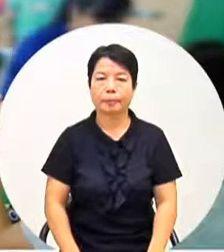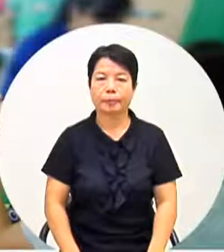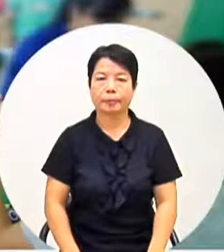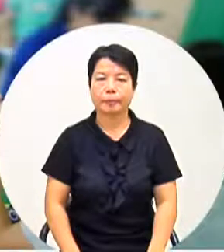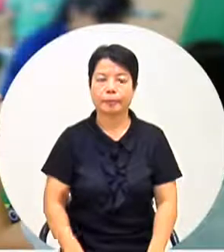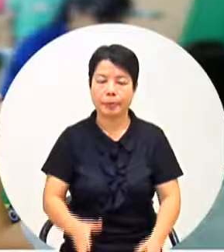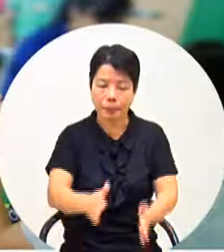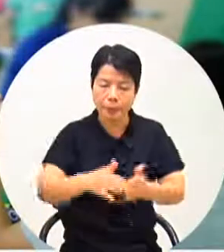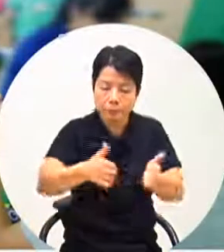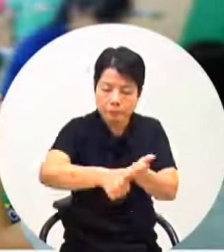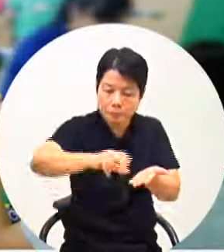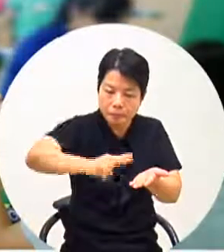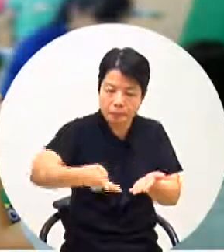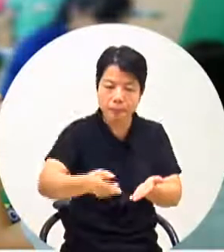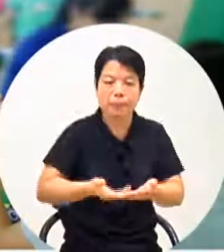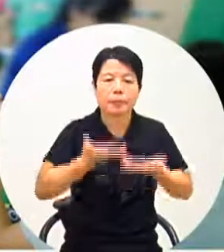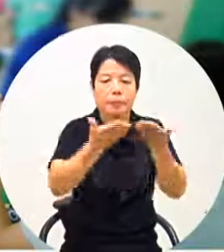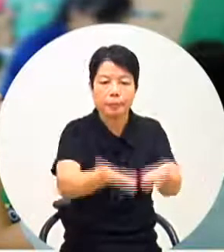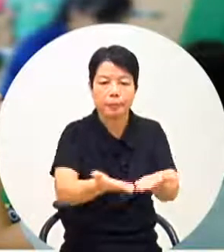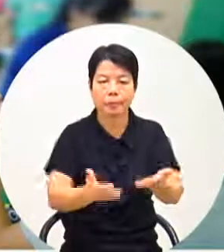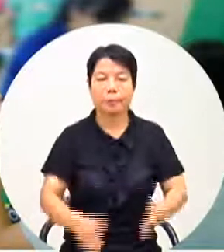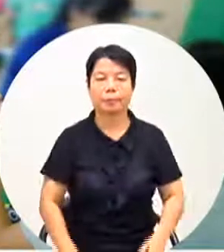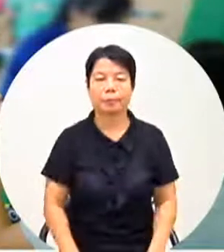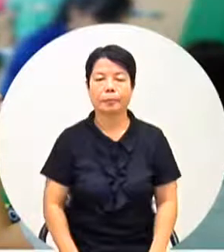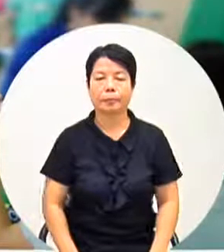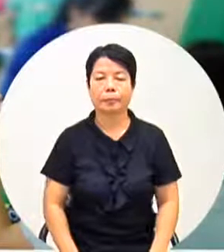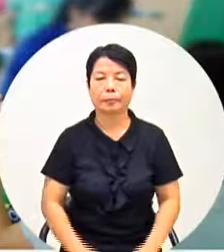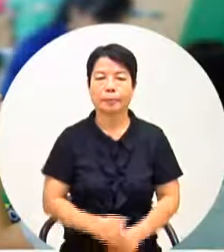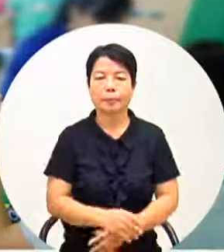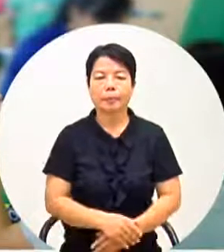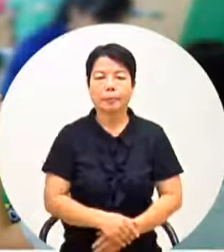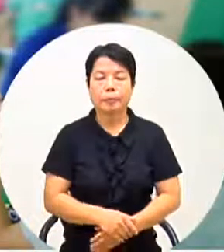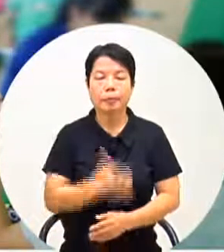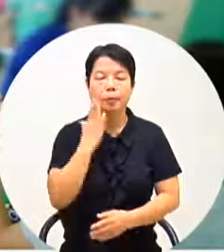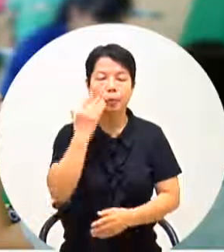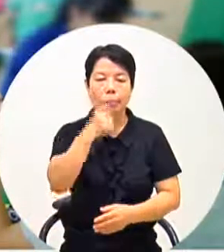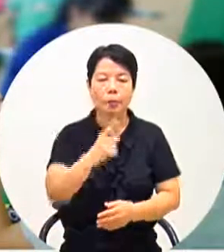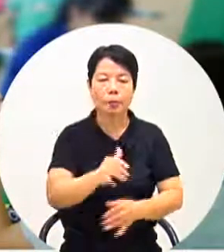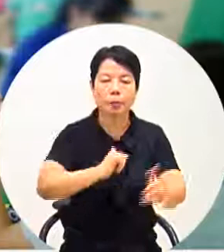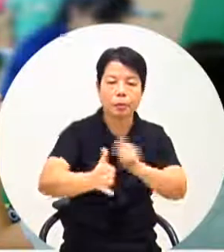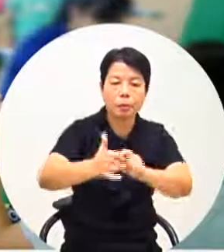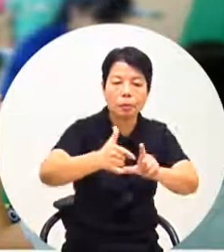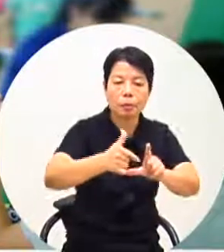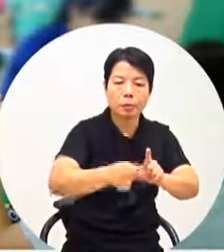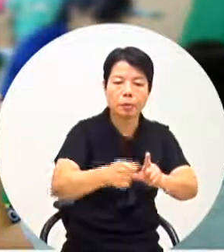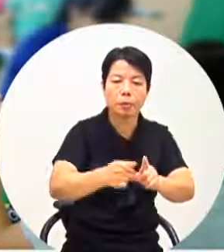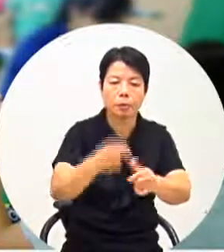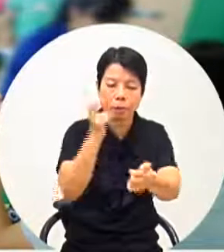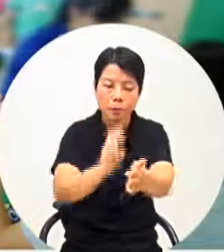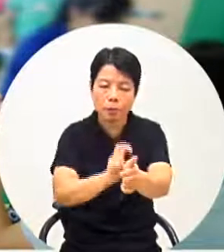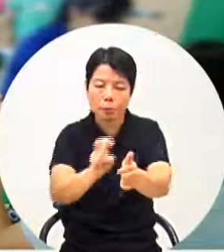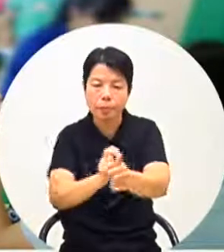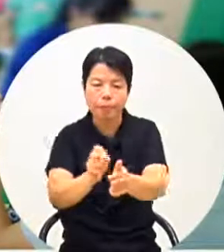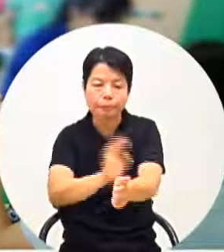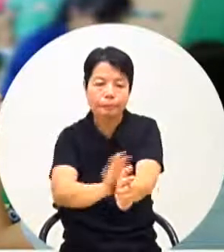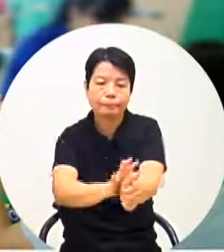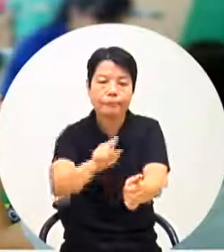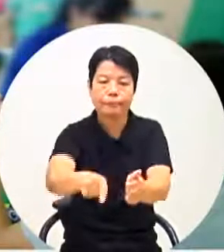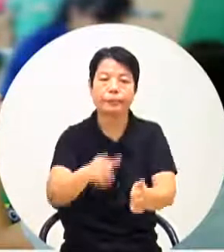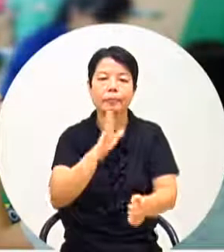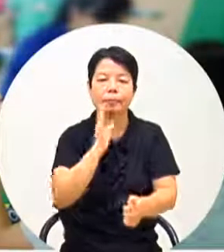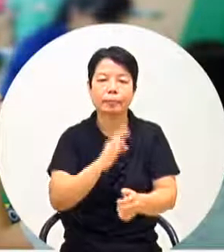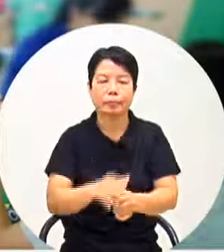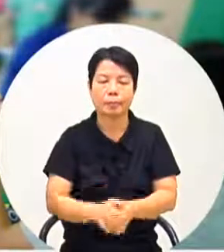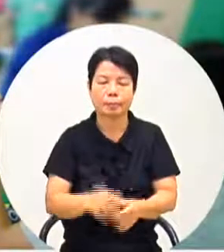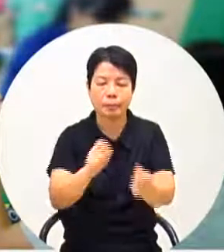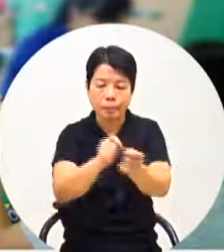变更，那提供无这个。提供社区式居家的照顾服务，那我想这个其实基本上也是整个长照的